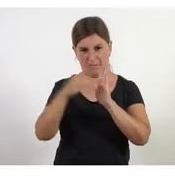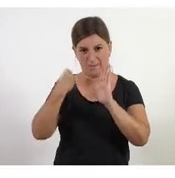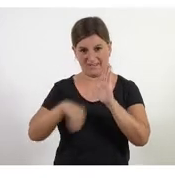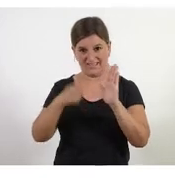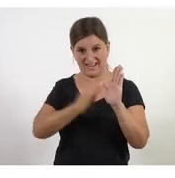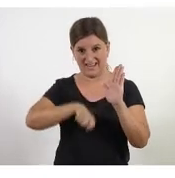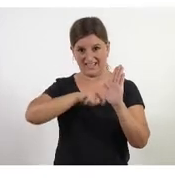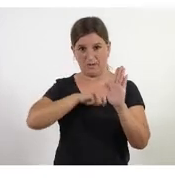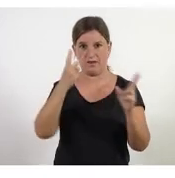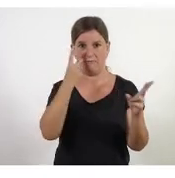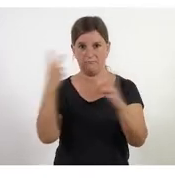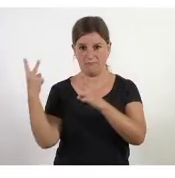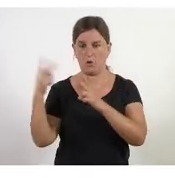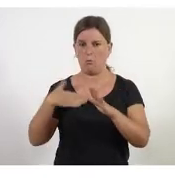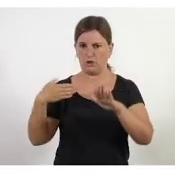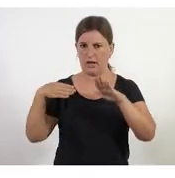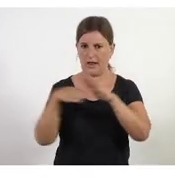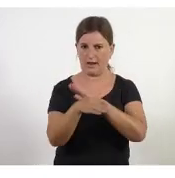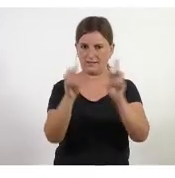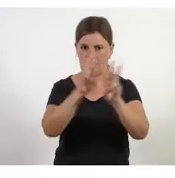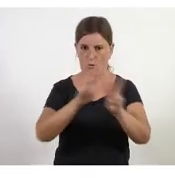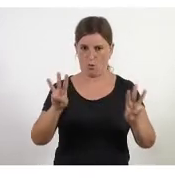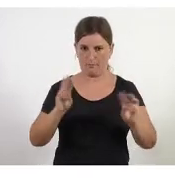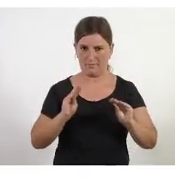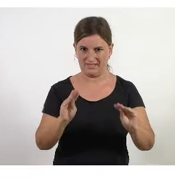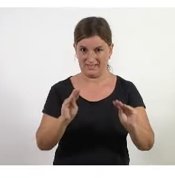teniu l'accés a la seva pàgina web. D'acord?